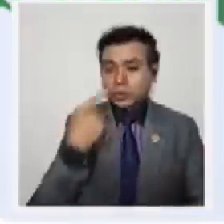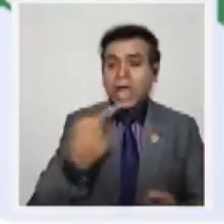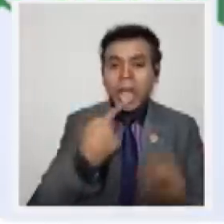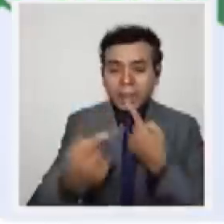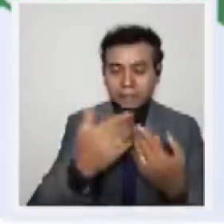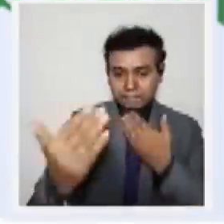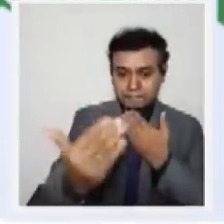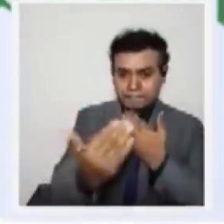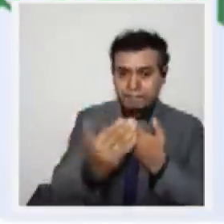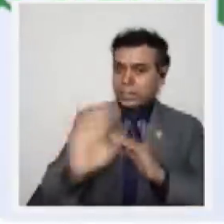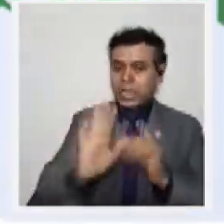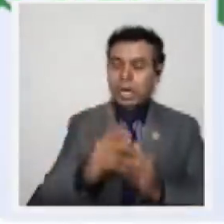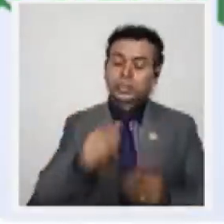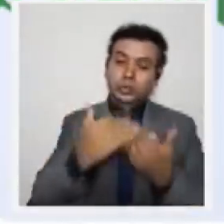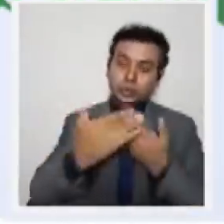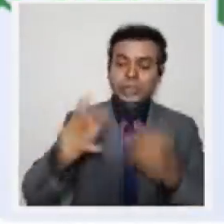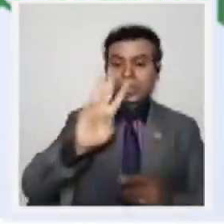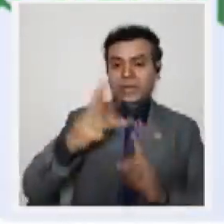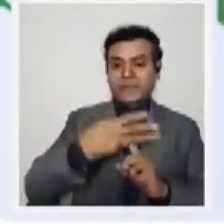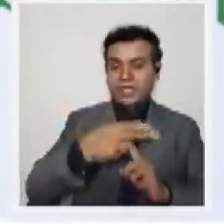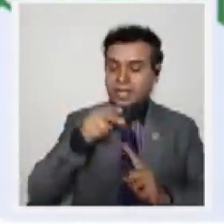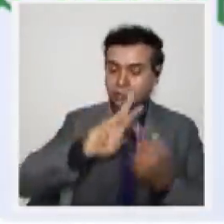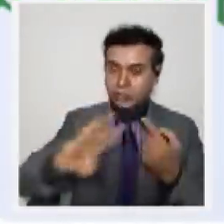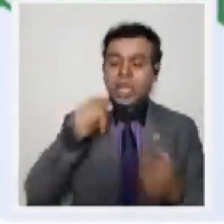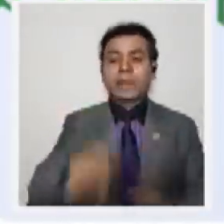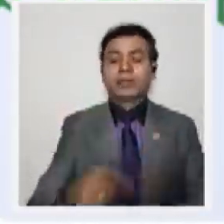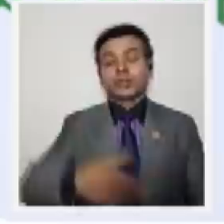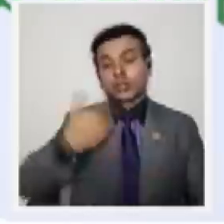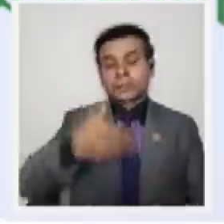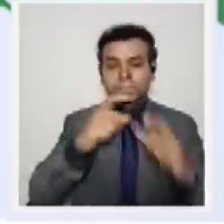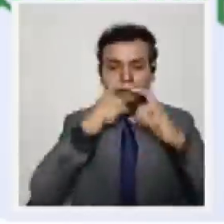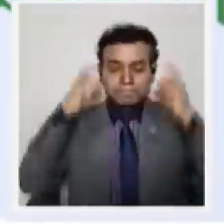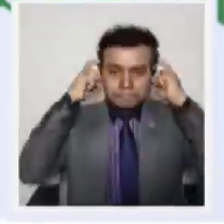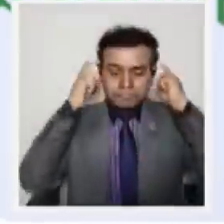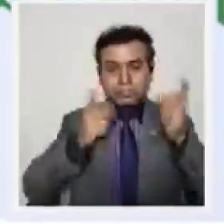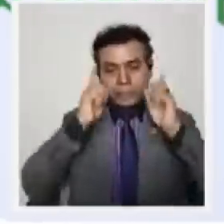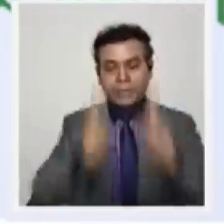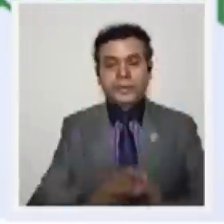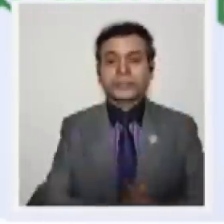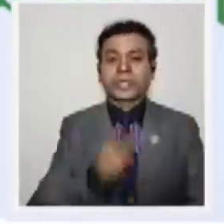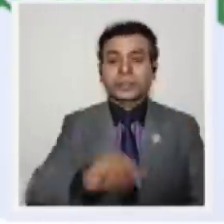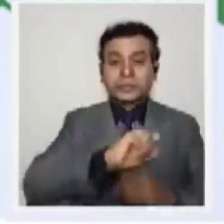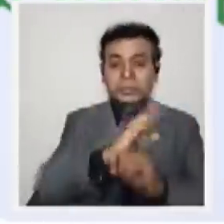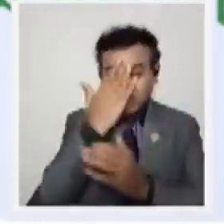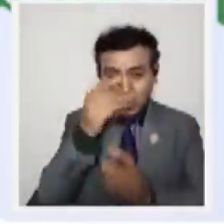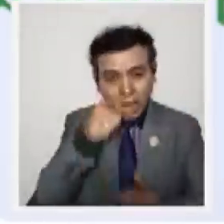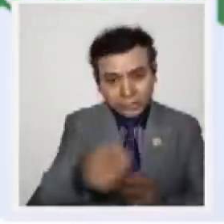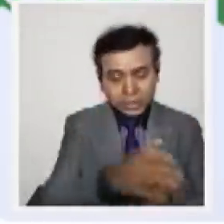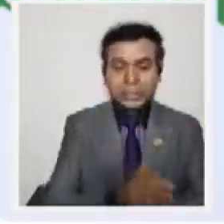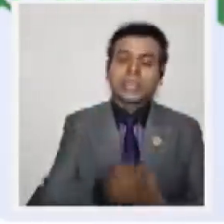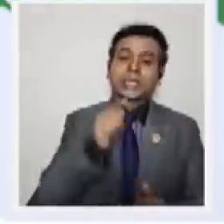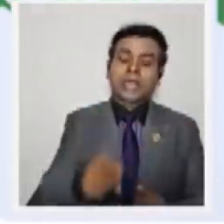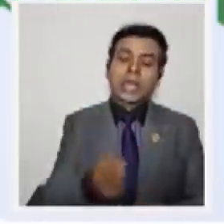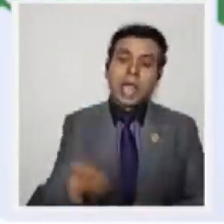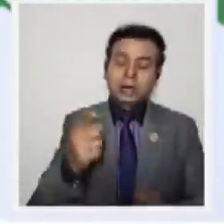বাজার, কর্মস্থল যেখানেই যান না কেন এই বিষয়ে দৃষ্টি রাখবেন, সবসময় যেন মুখে মাস্ক থাকে, শারীরিক